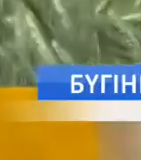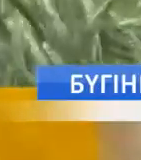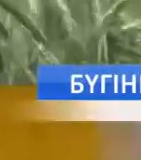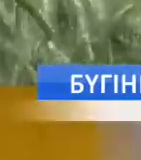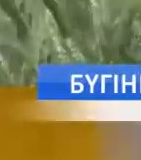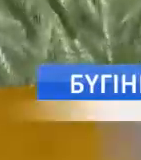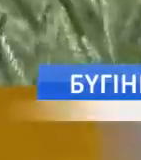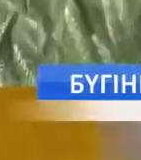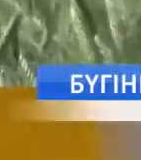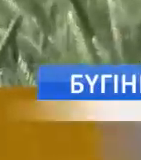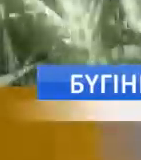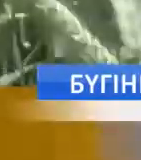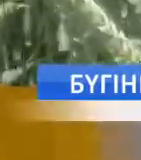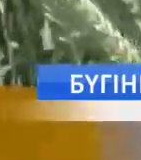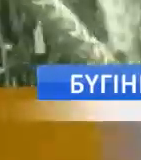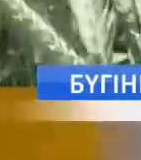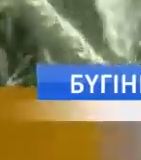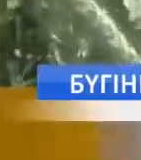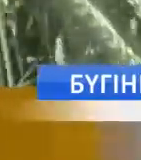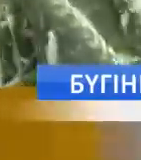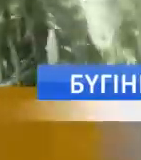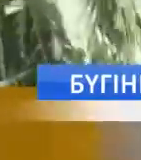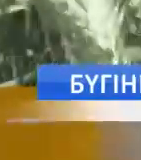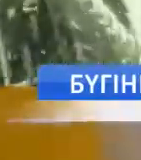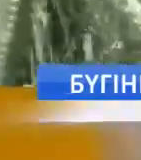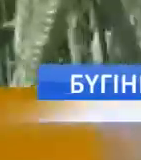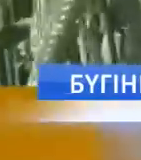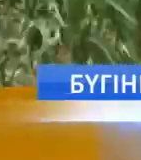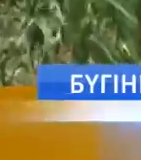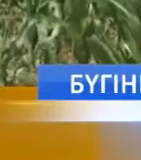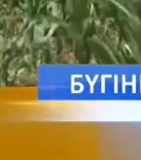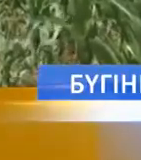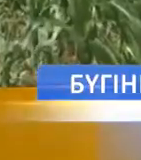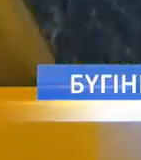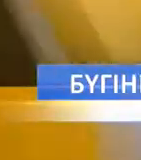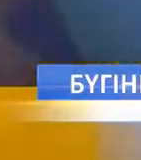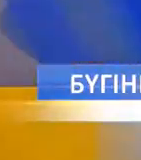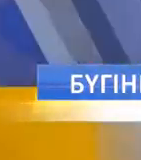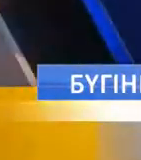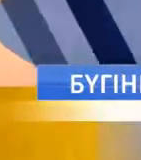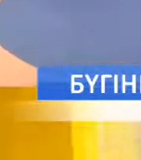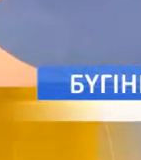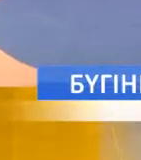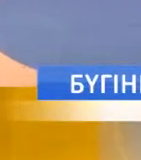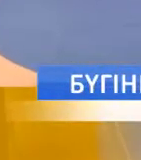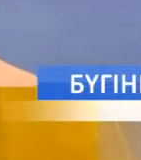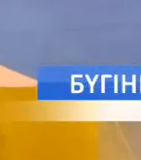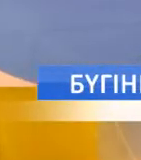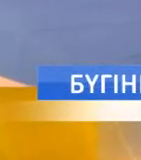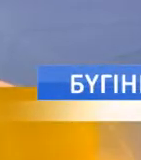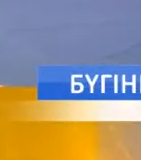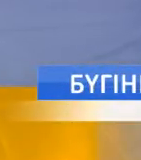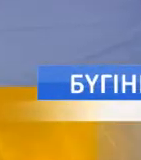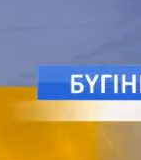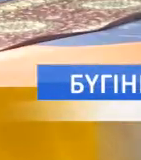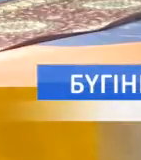не дейді? Жеремген шаруалардың еңбек өтілімі? Тілші репортажы бірер минуттан соң. Алакөл ауданында Қазақ